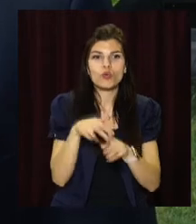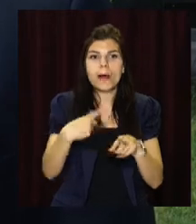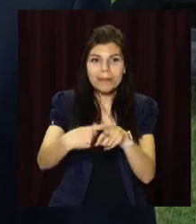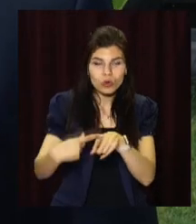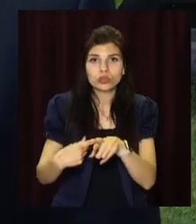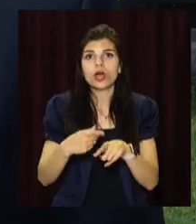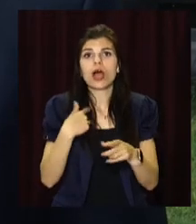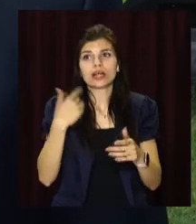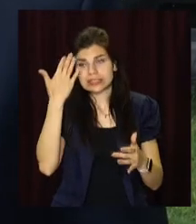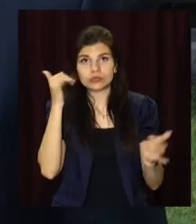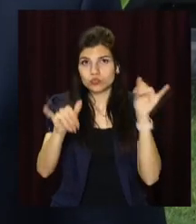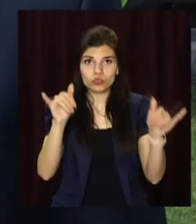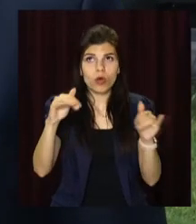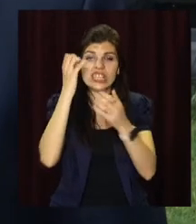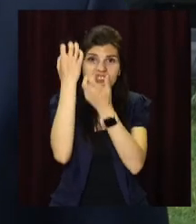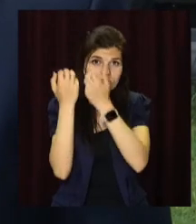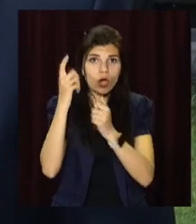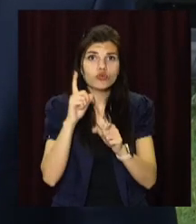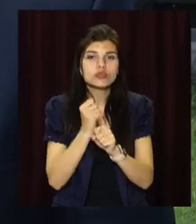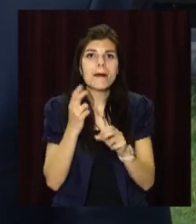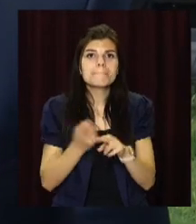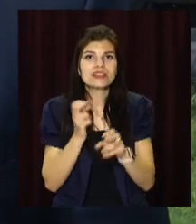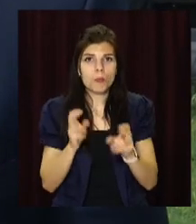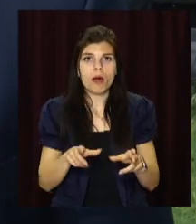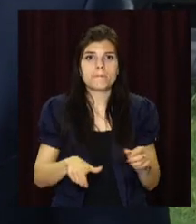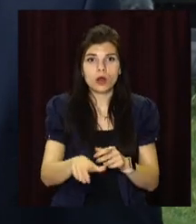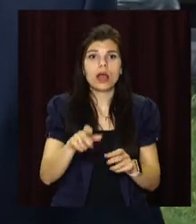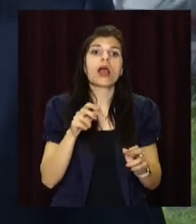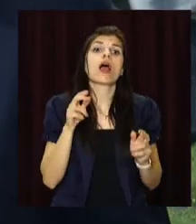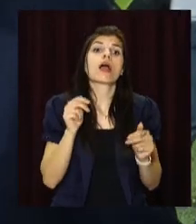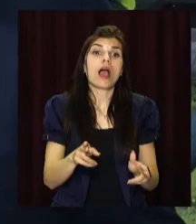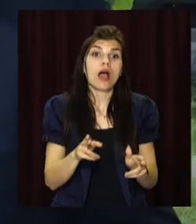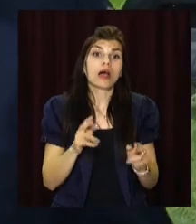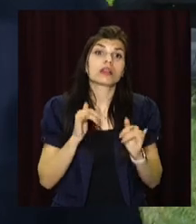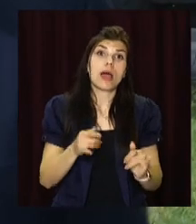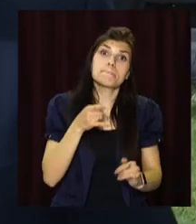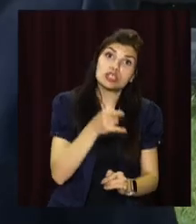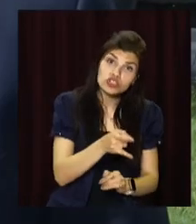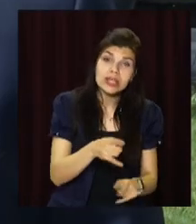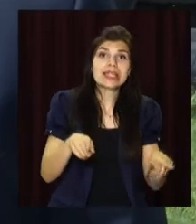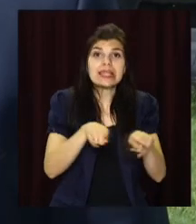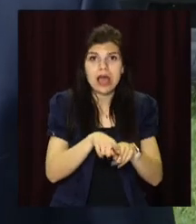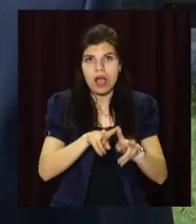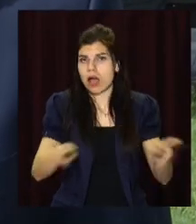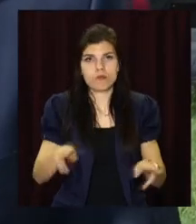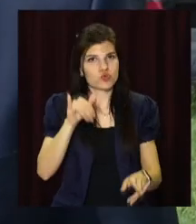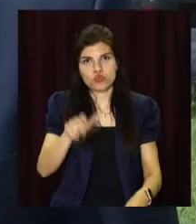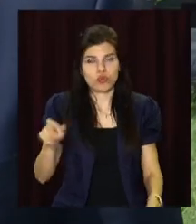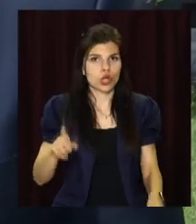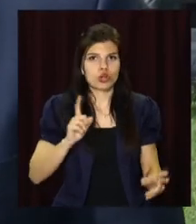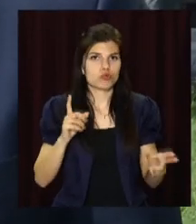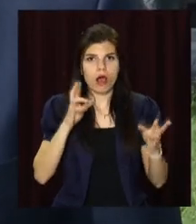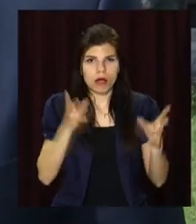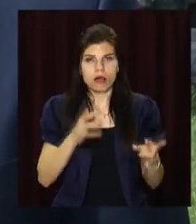перекрестки оборудовувати світлофорними об'єктами, щоб зробити безпечний проїзд як для автотранспортних средств, так для переходу